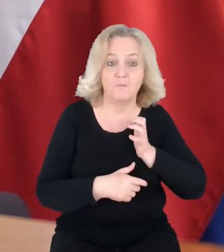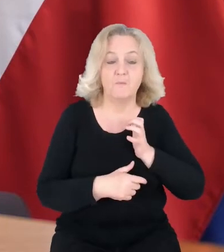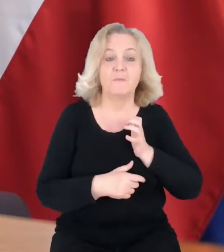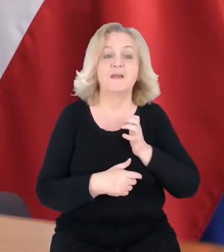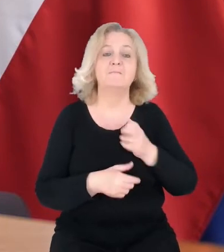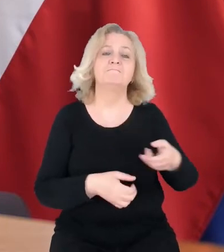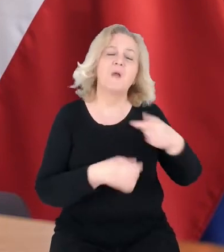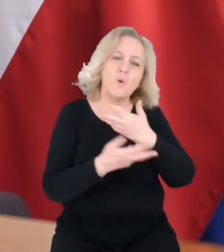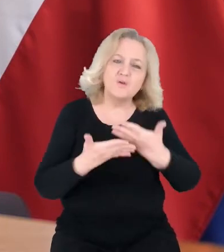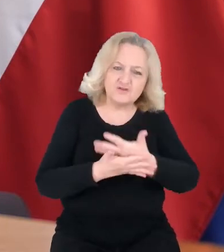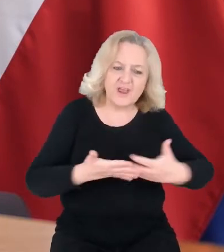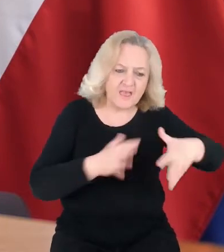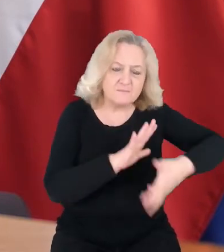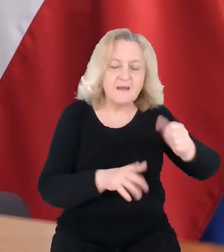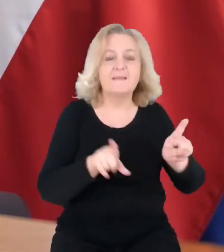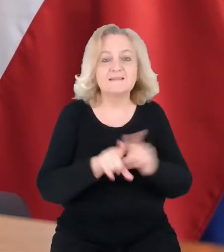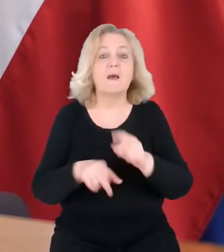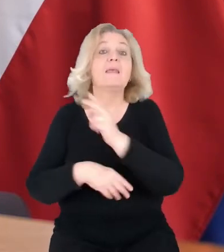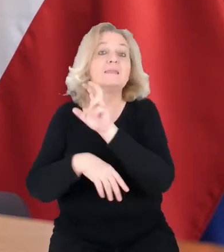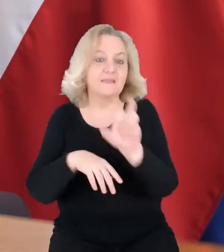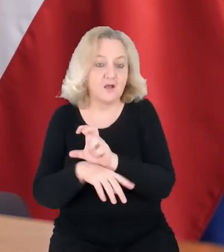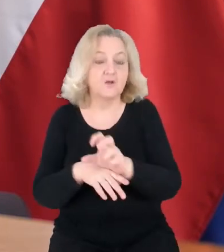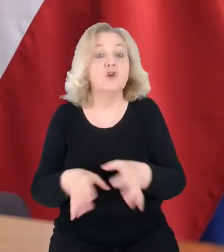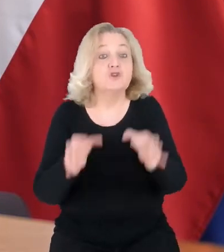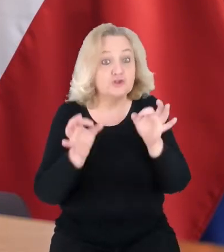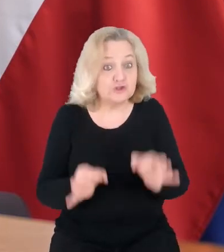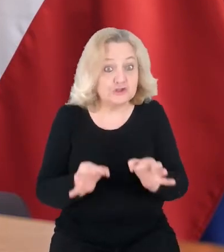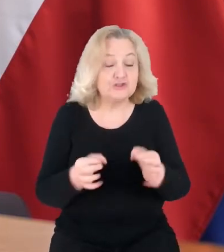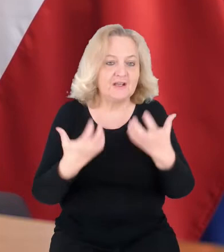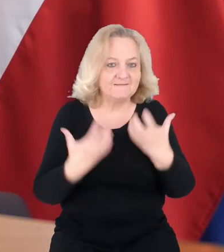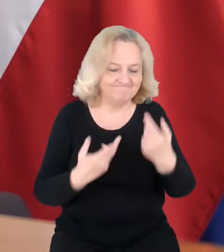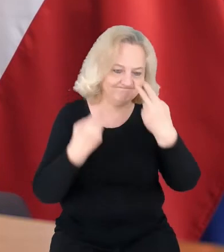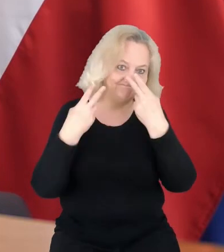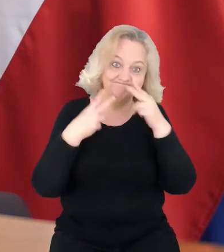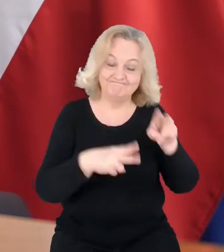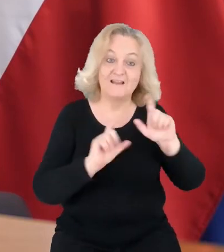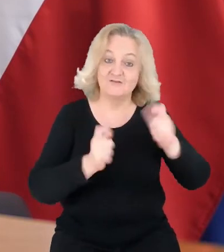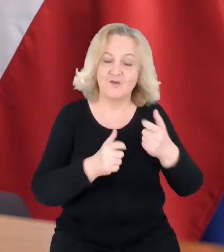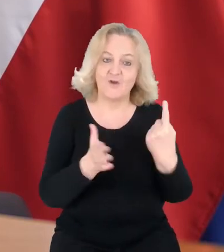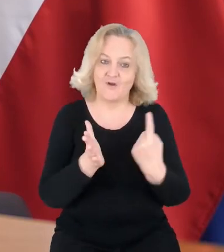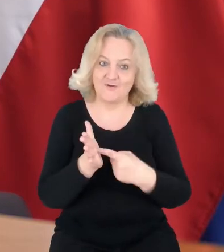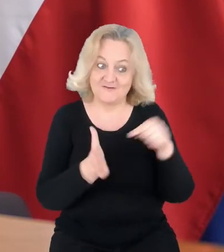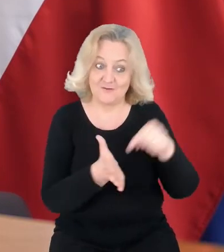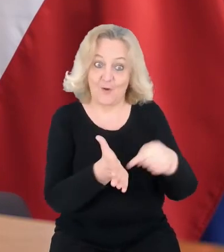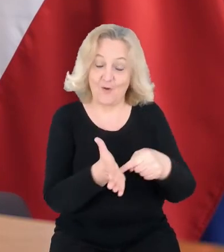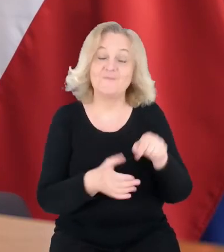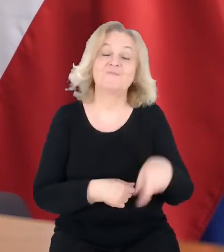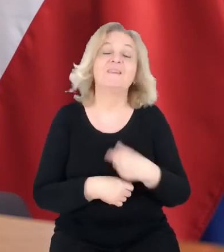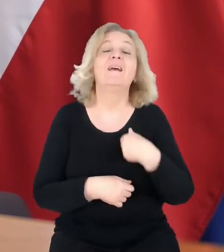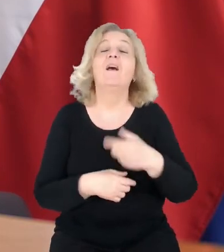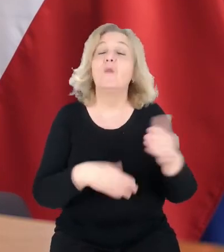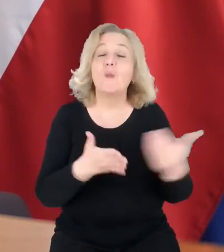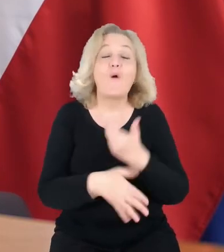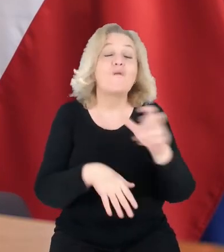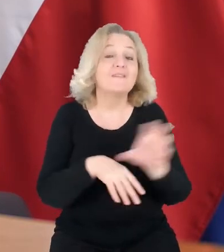i technologiczne. I dzisiaj chciałbym zwrócić uwagę zwłaszcza na to ostatnie. Nowe technologie mogą z